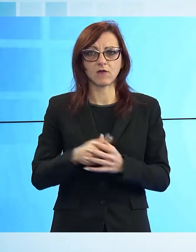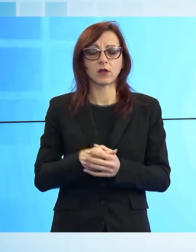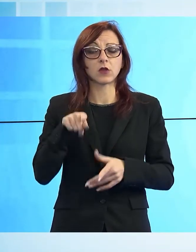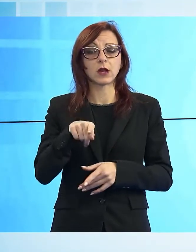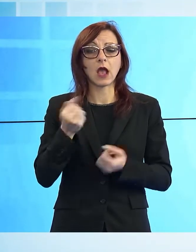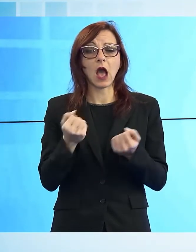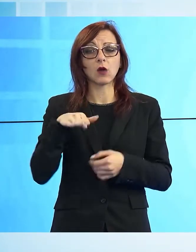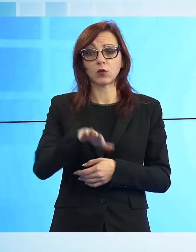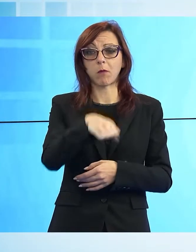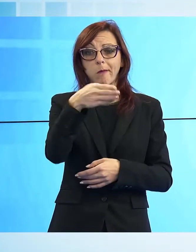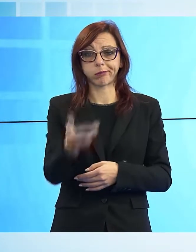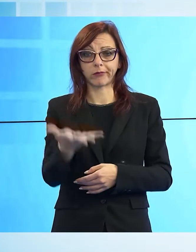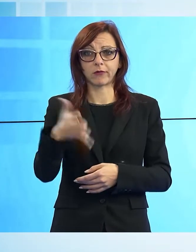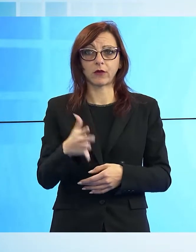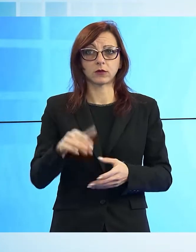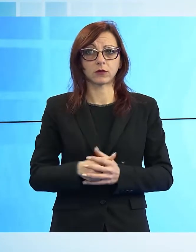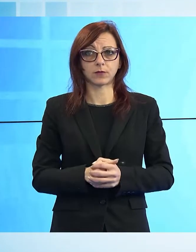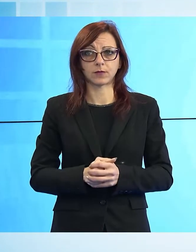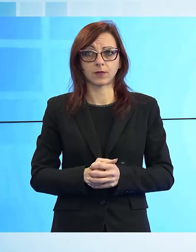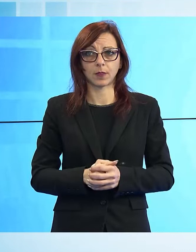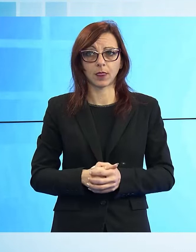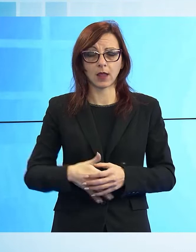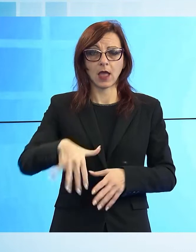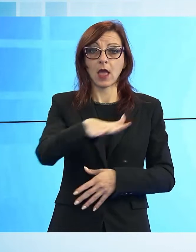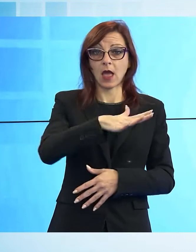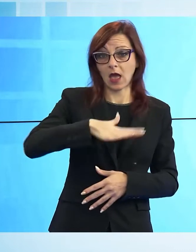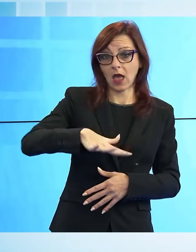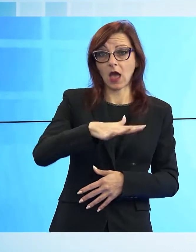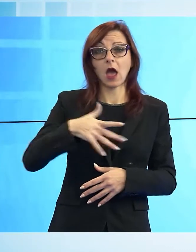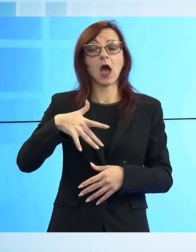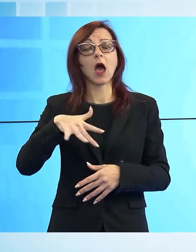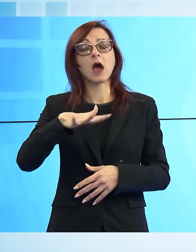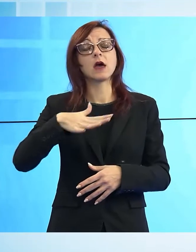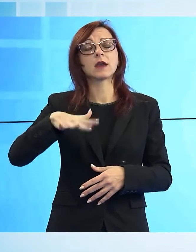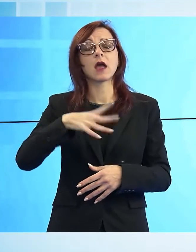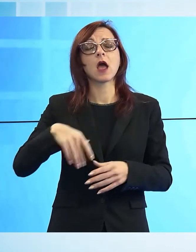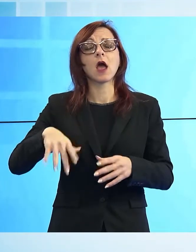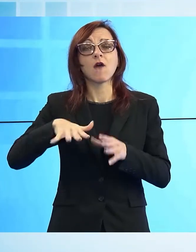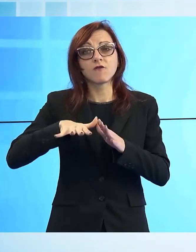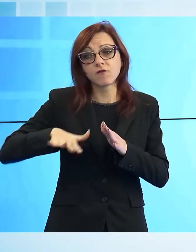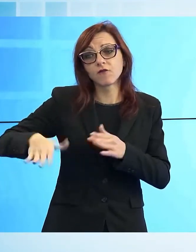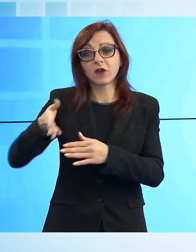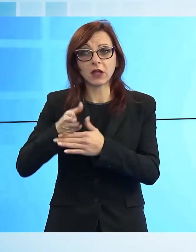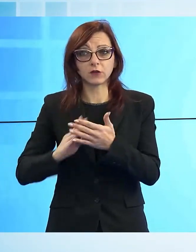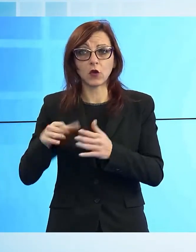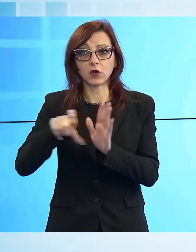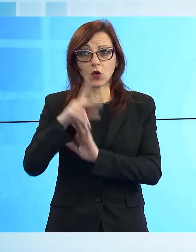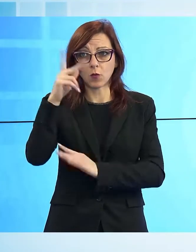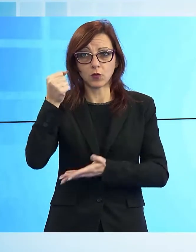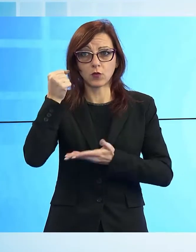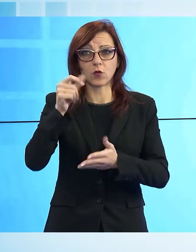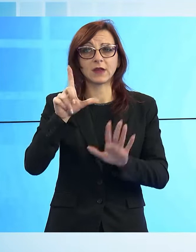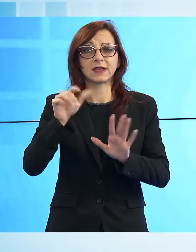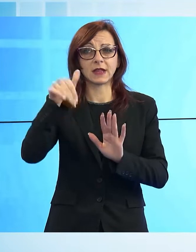Si rifanno i marciapiedi nei quartieri e nelle frazioni, il comune di Lucca stanzia 350.000 euro, si farà ex novo